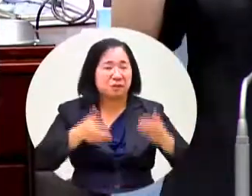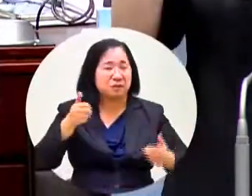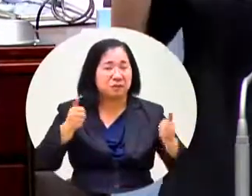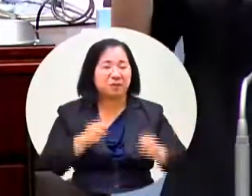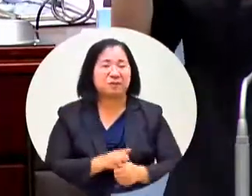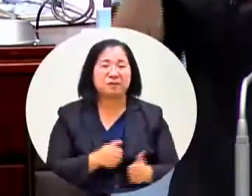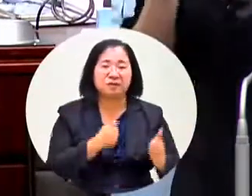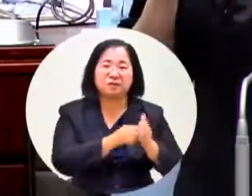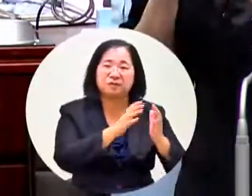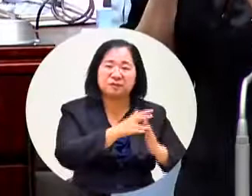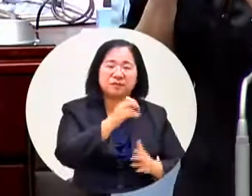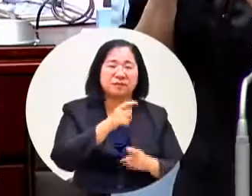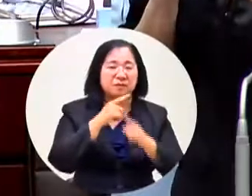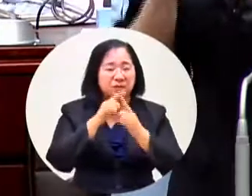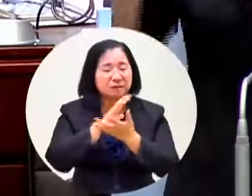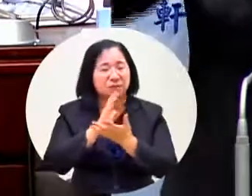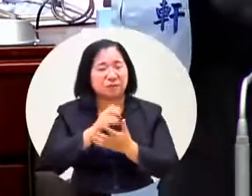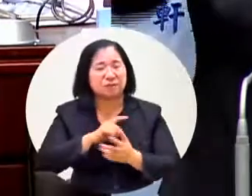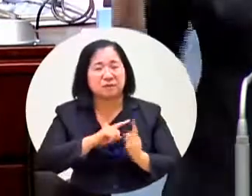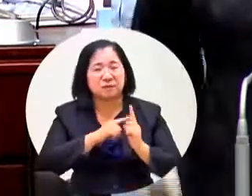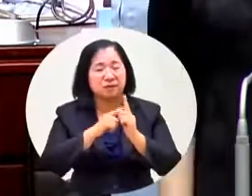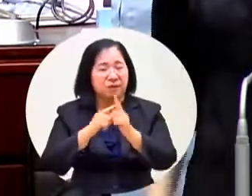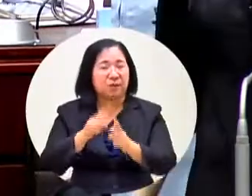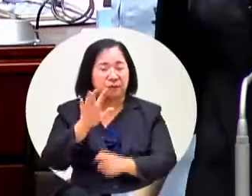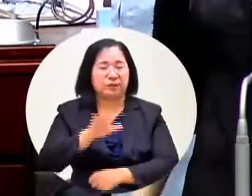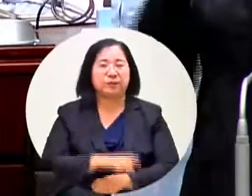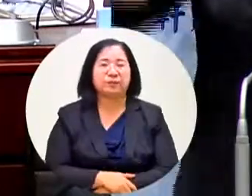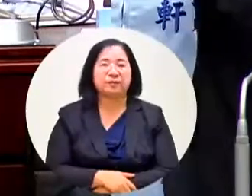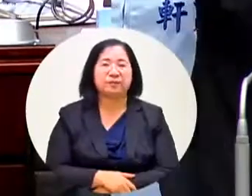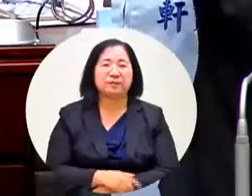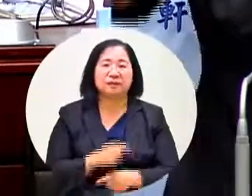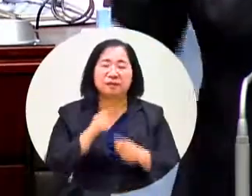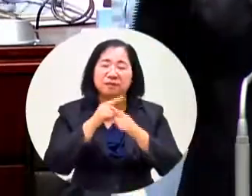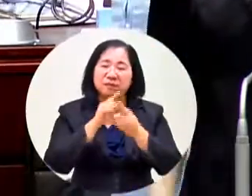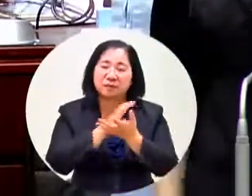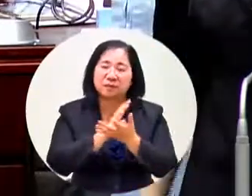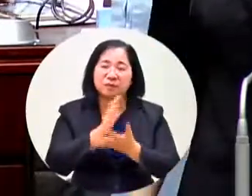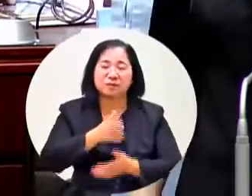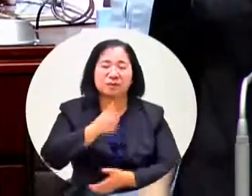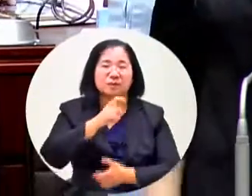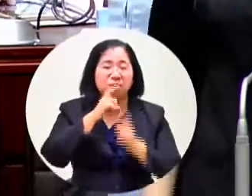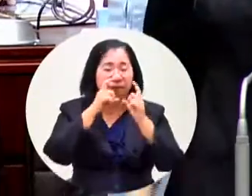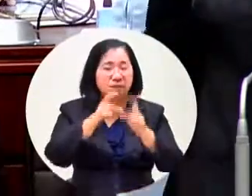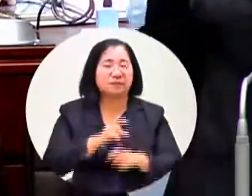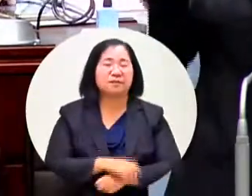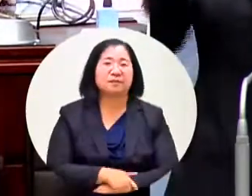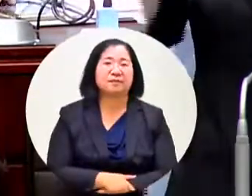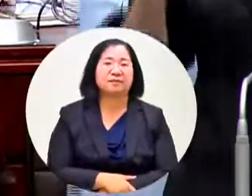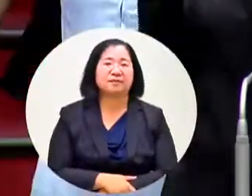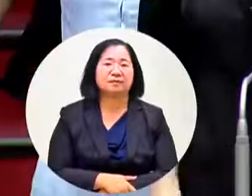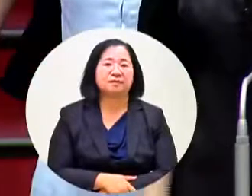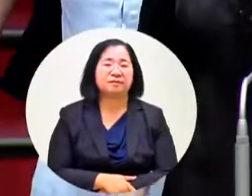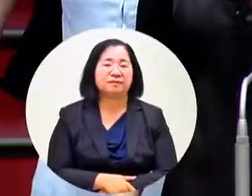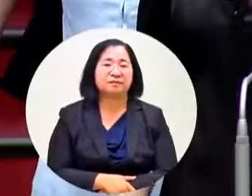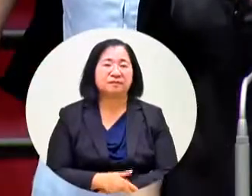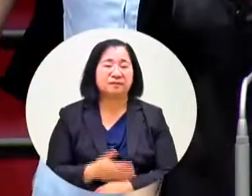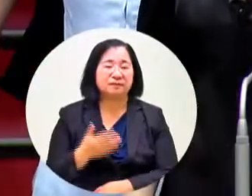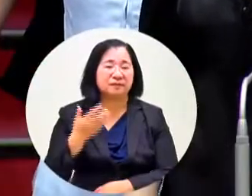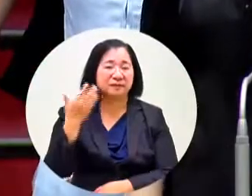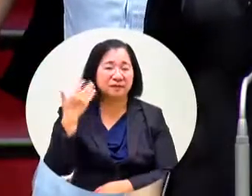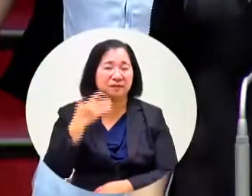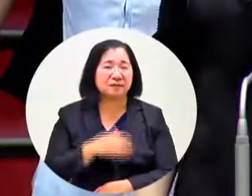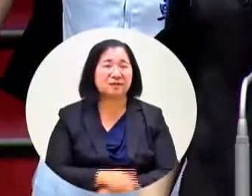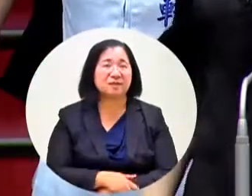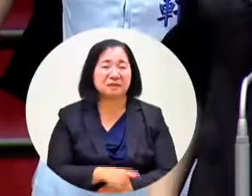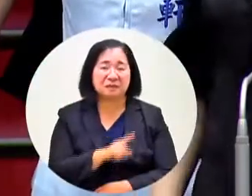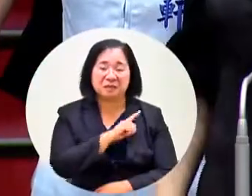那所以你说你是有请假？好，确定了哈，确定，这是议事殿哈。 我是记得好像是这样了哈。 那天哦，其实根据媒